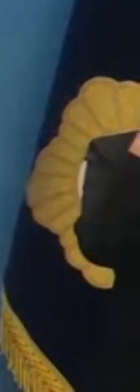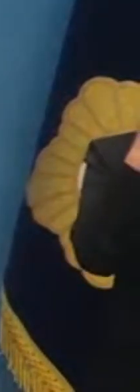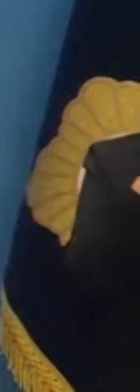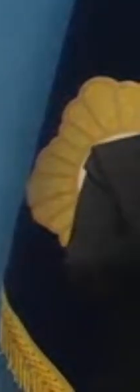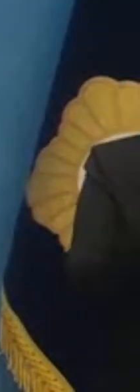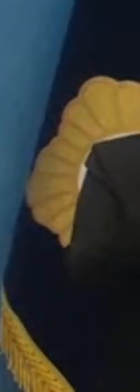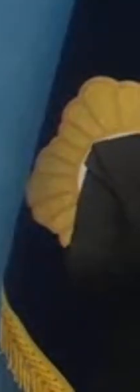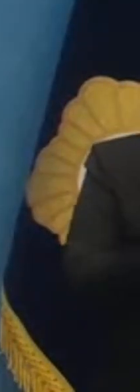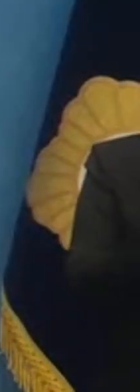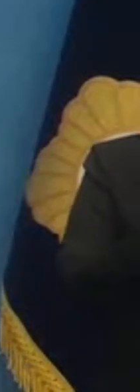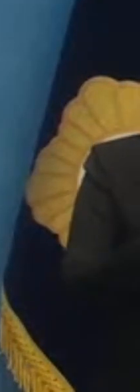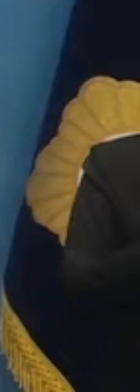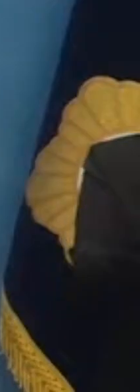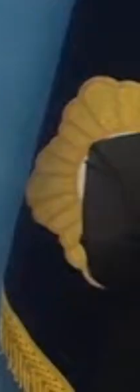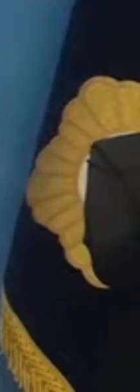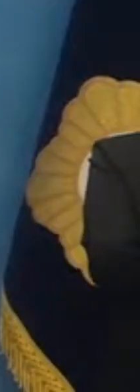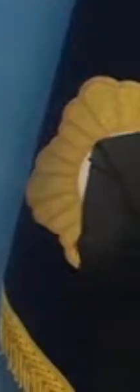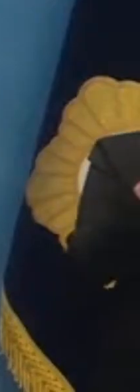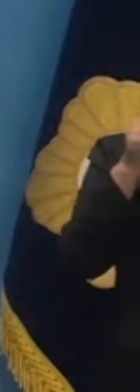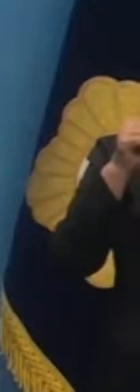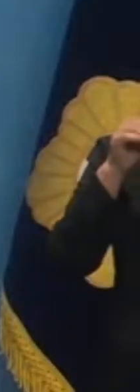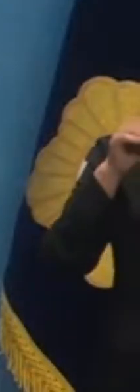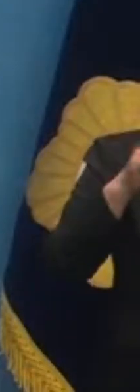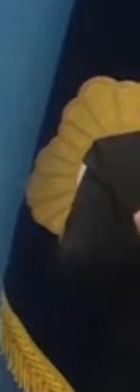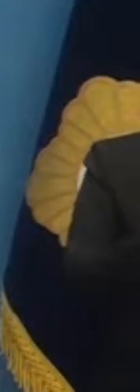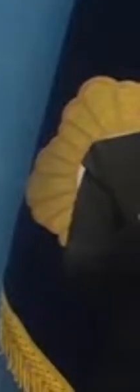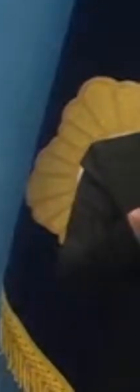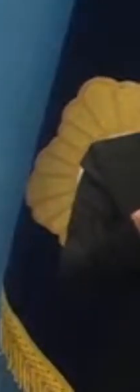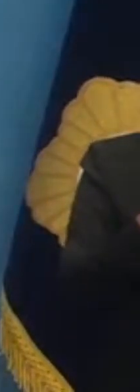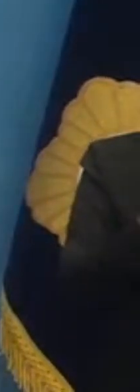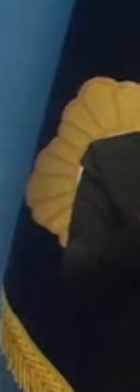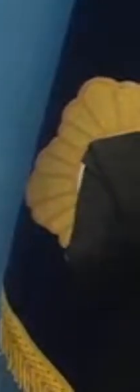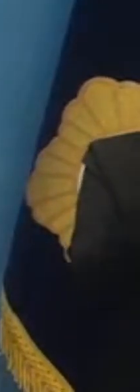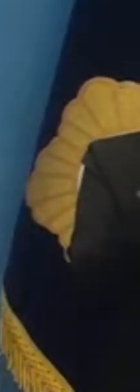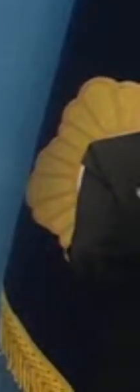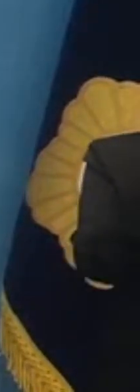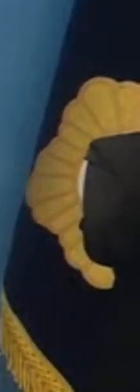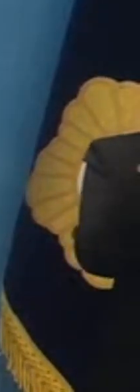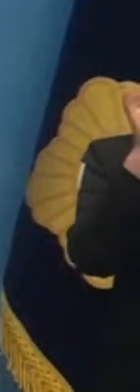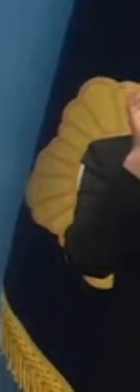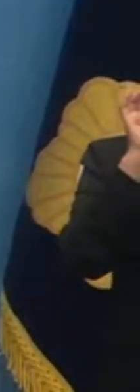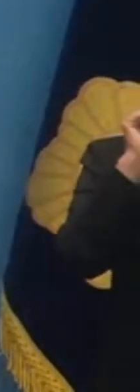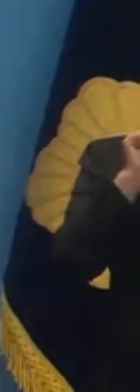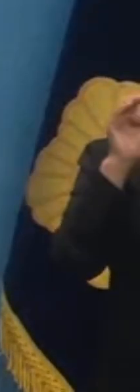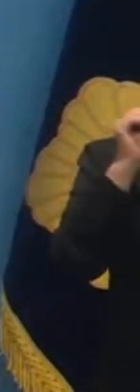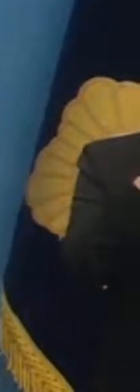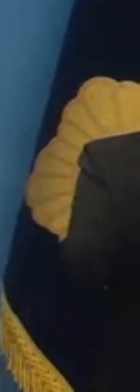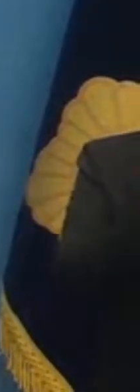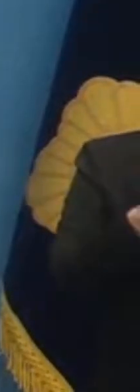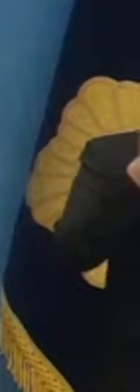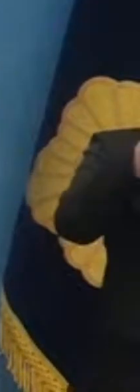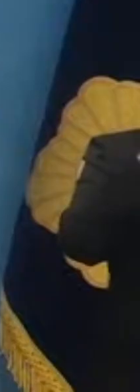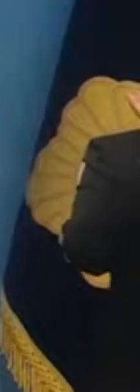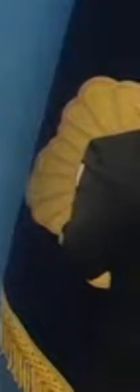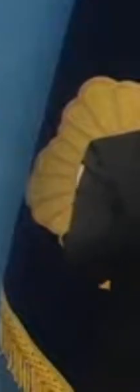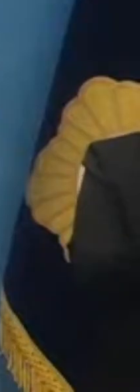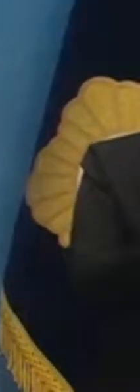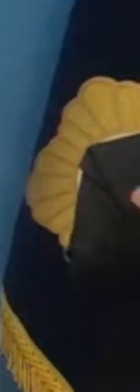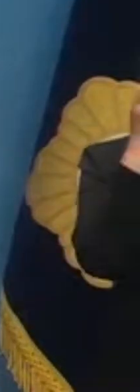더 큰 문제는 김 후보가 공유한 SNS 글이 조작되었다는 점입니다. 해당 계정은 15일엔 동탄